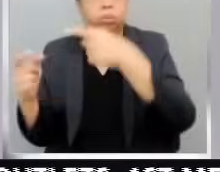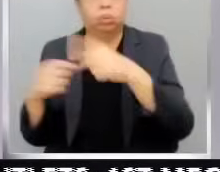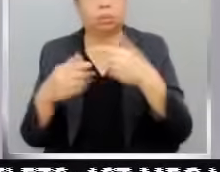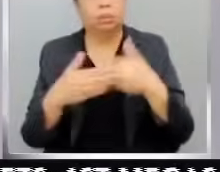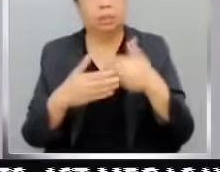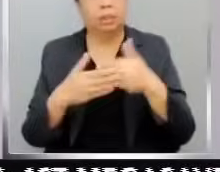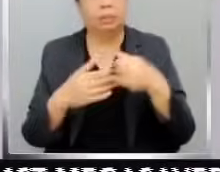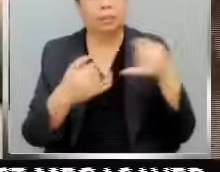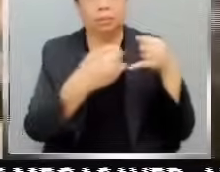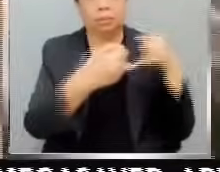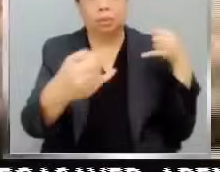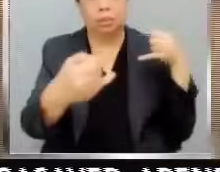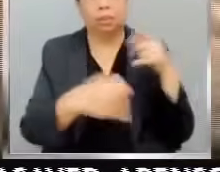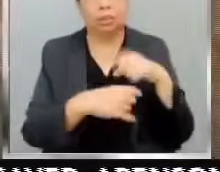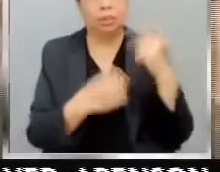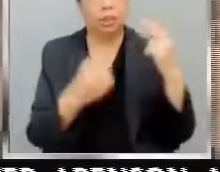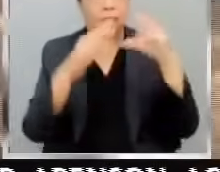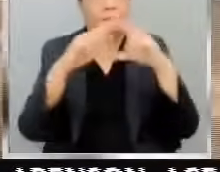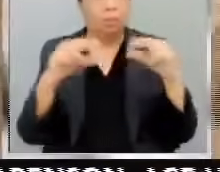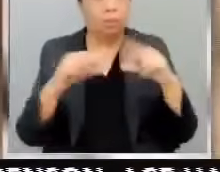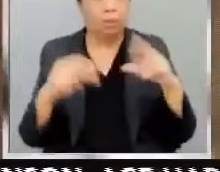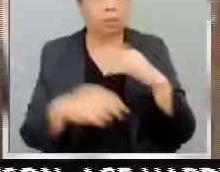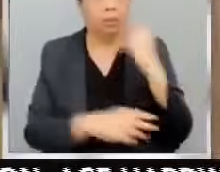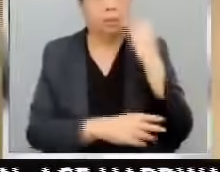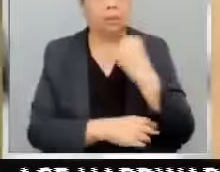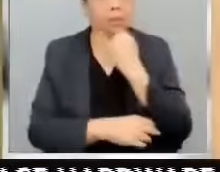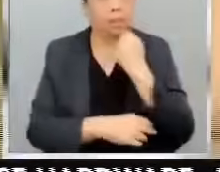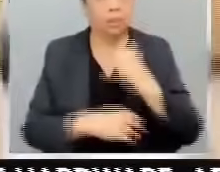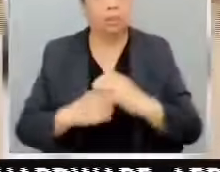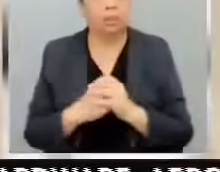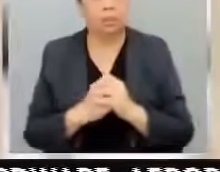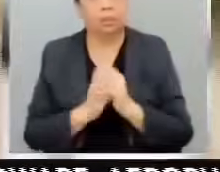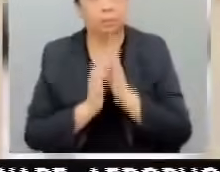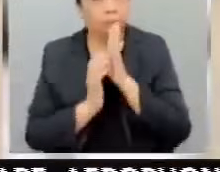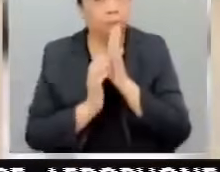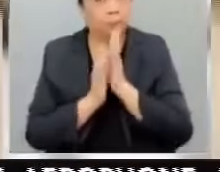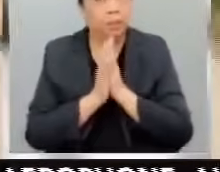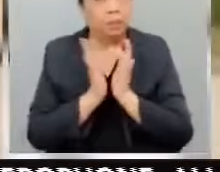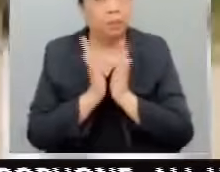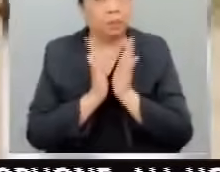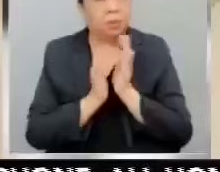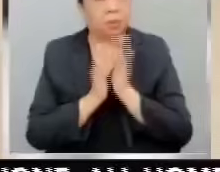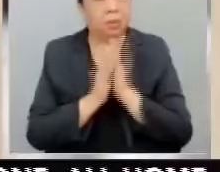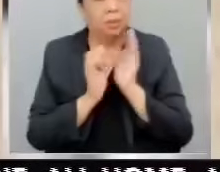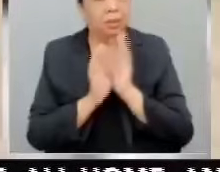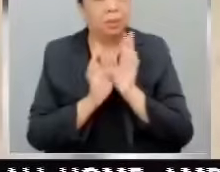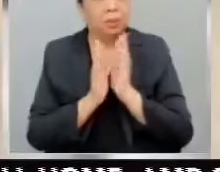ng Lebanon at Israel. Jesus Christ, huwag na naman sana akong sundan.